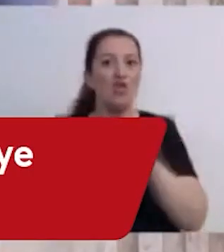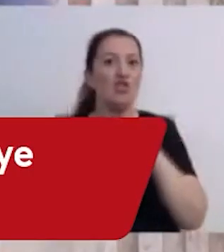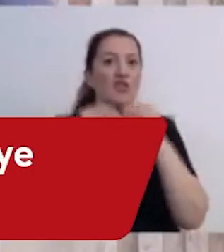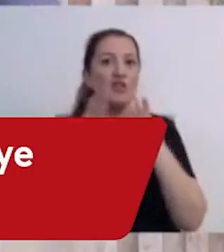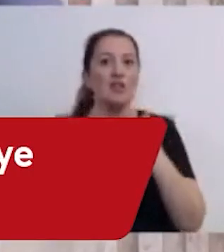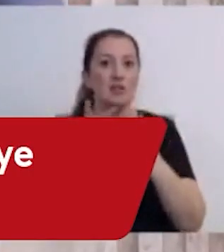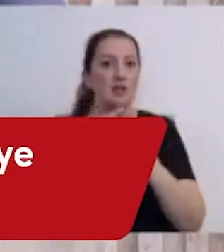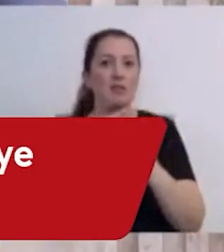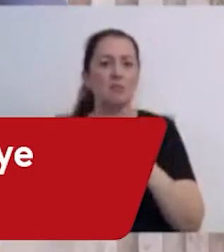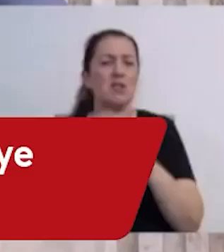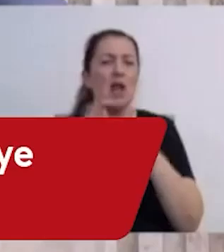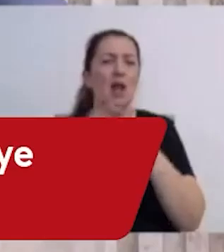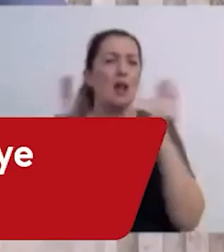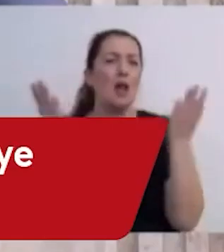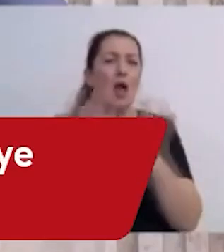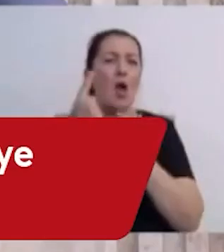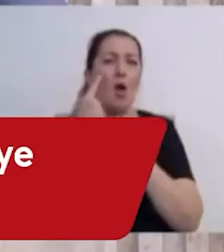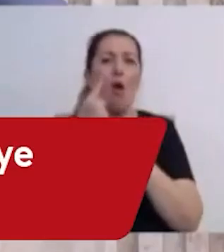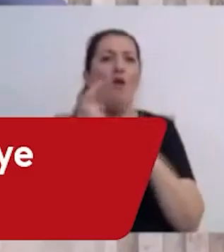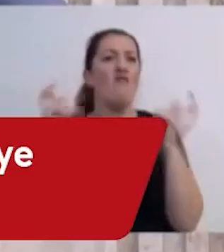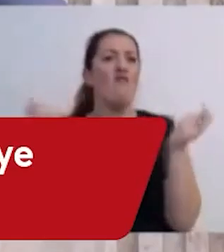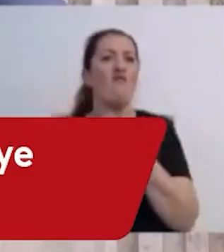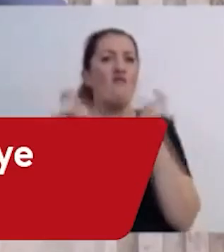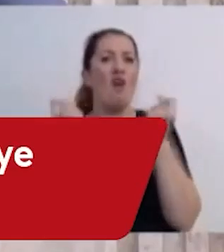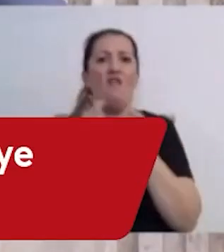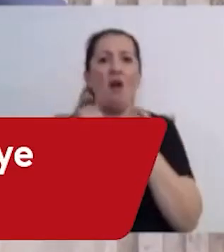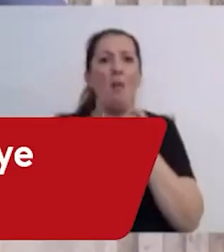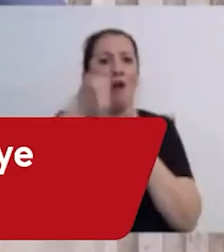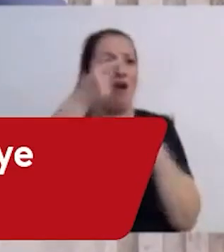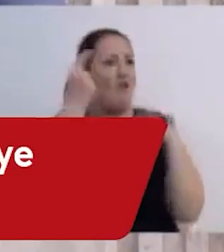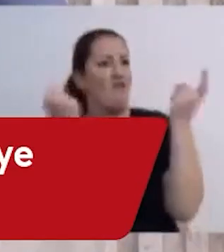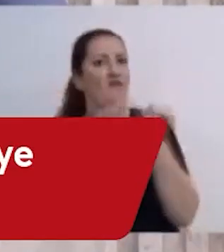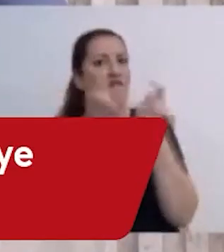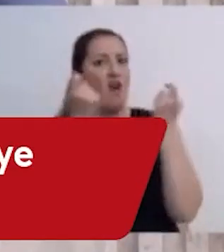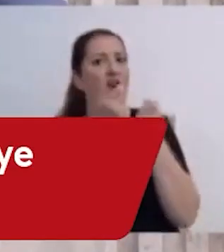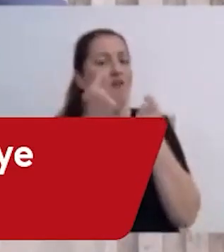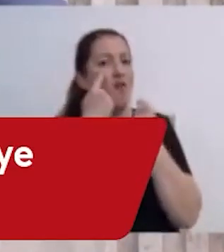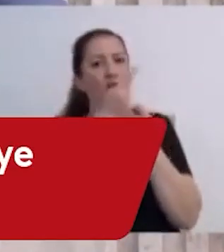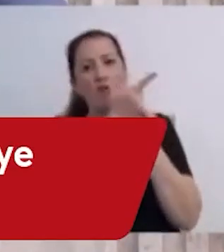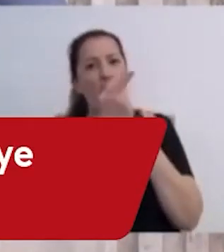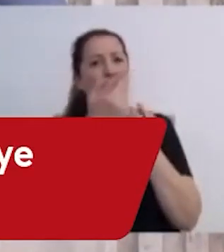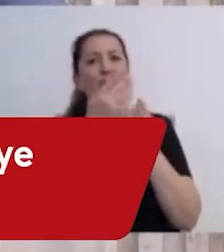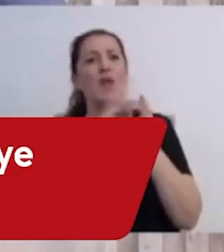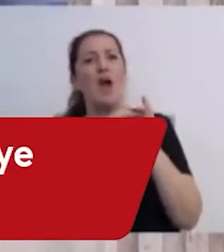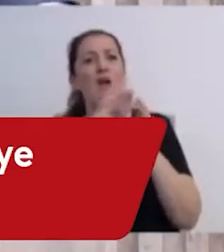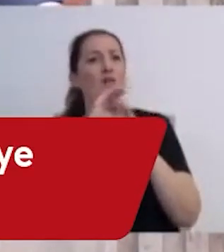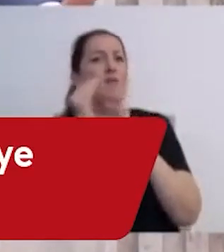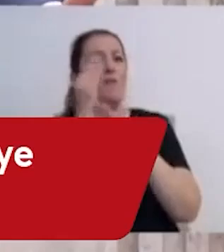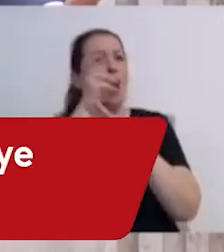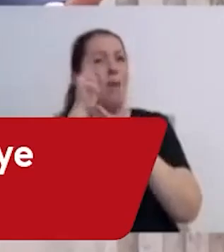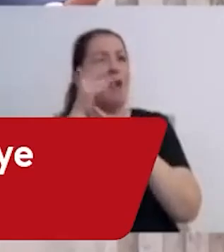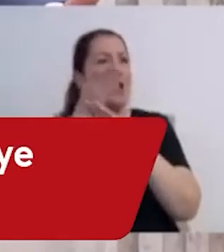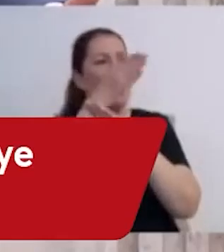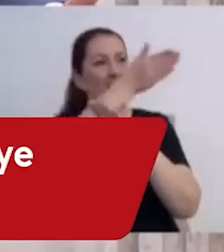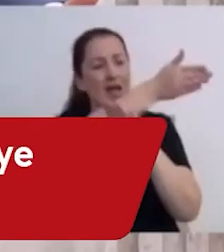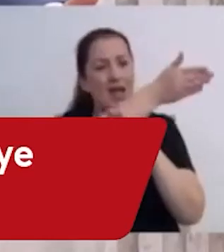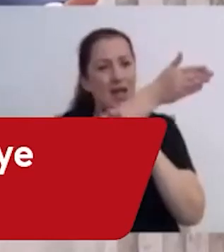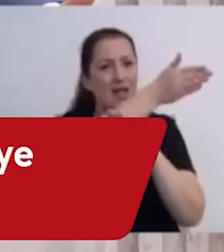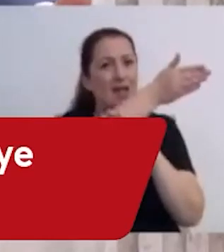Biz ne tweetler gördük. Hala şu anda bakan koltuğunda Pensilvanya'ya gidip icazet alanları bakan yapan